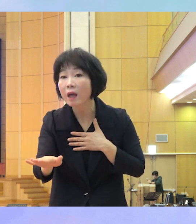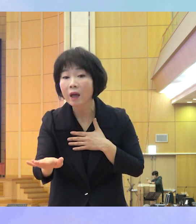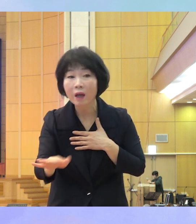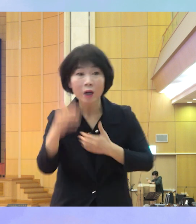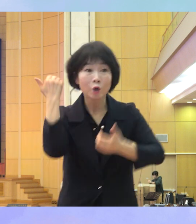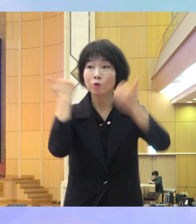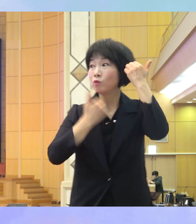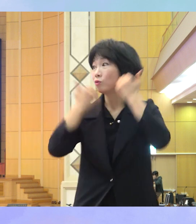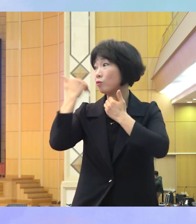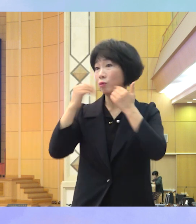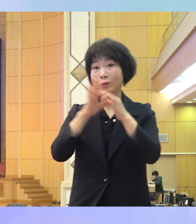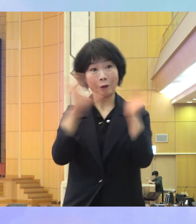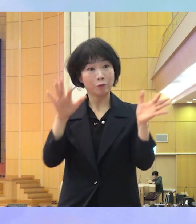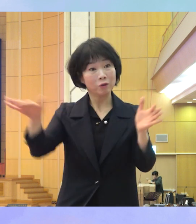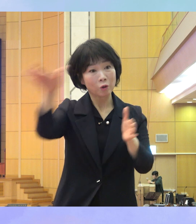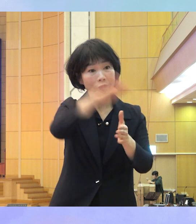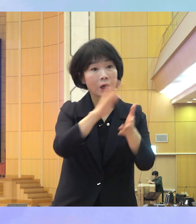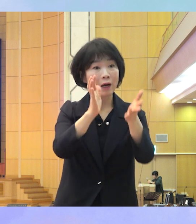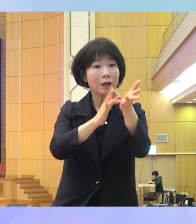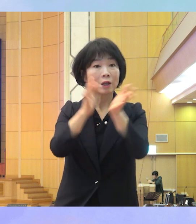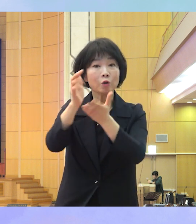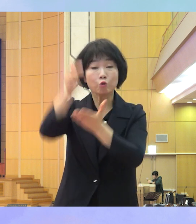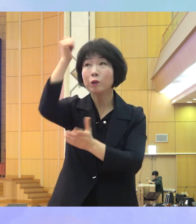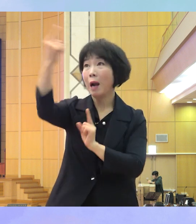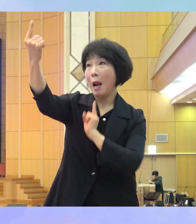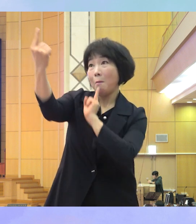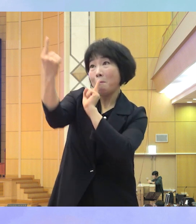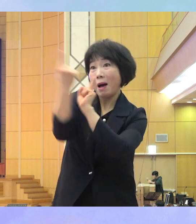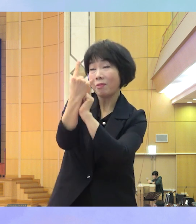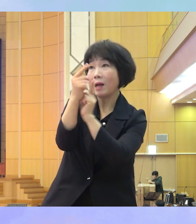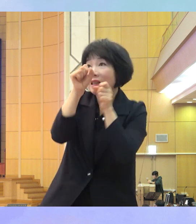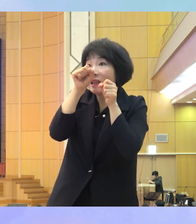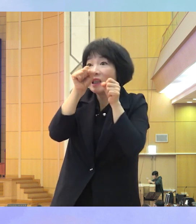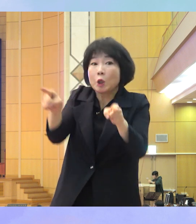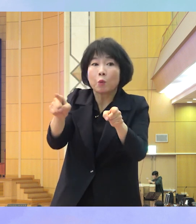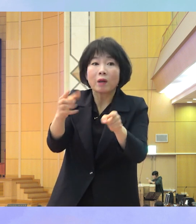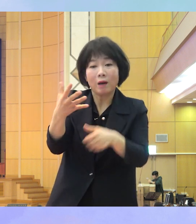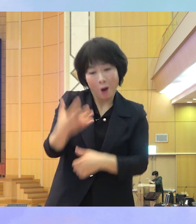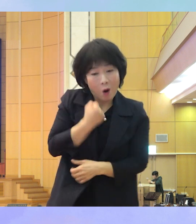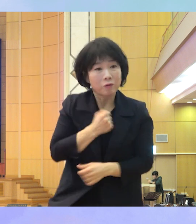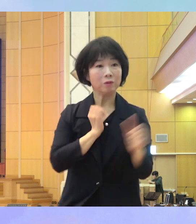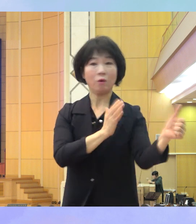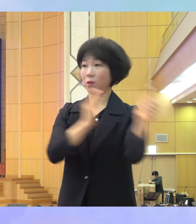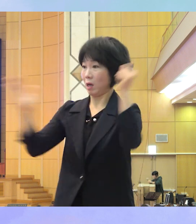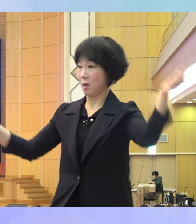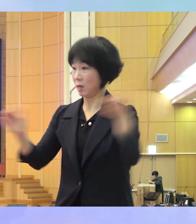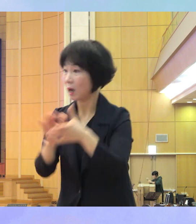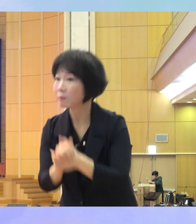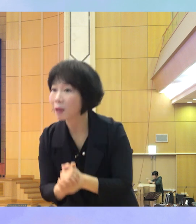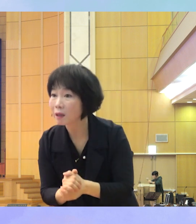누구를 막론하고 주님을 만날 수 있는 기회를 얻어야 돼요.